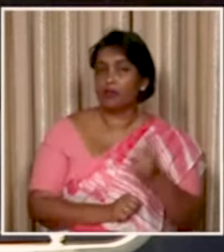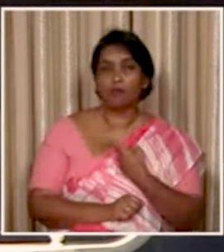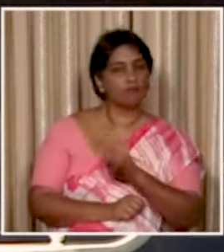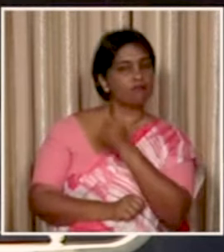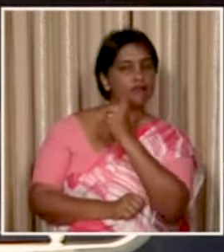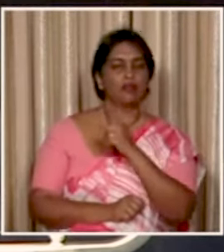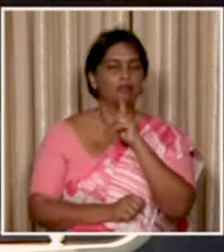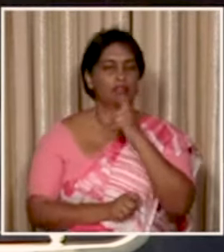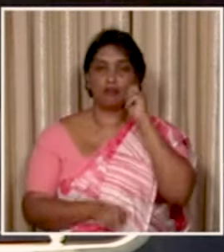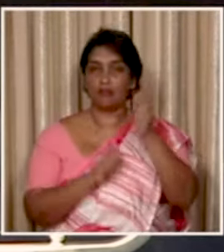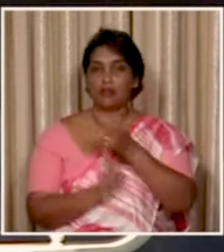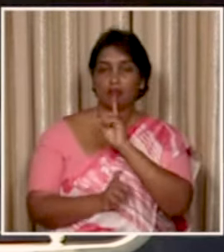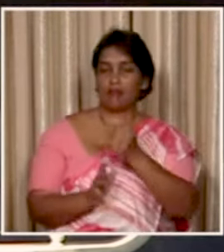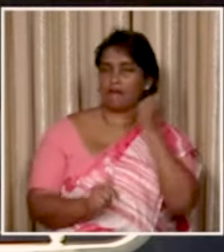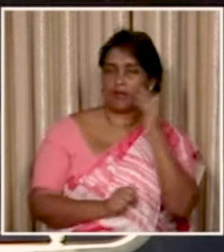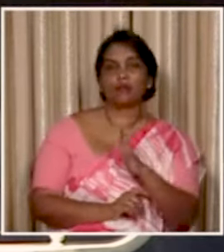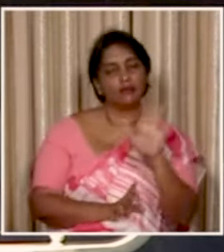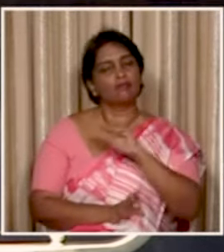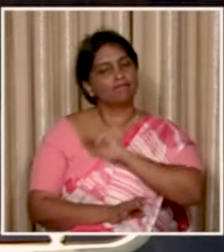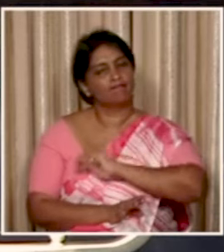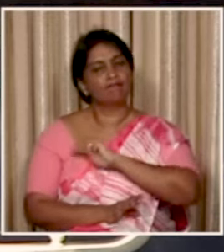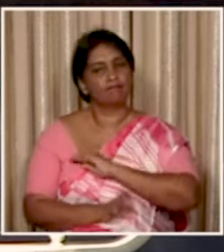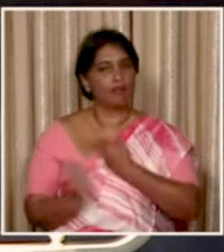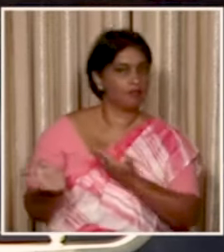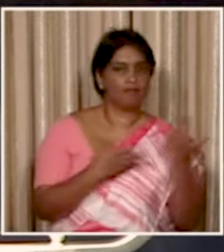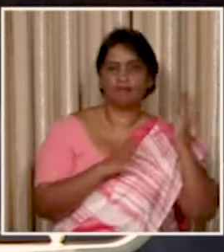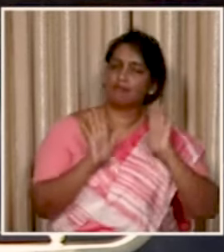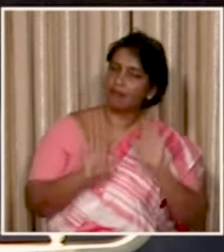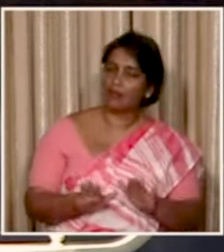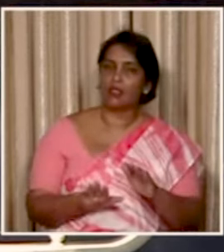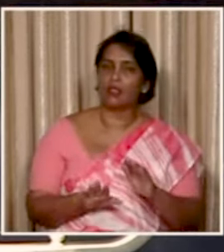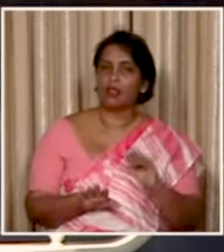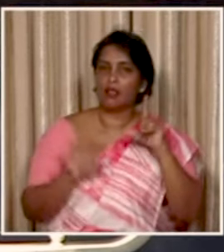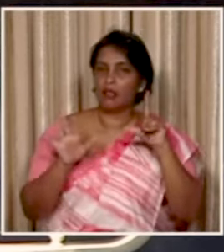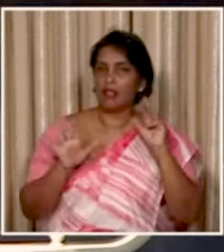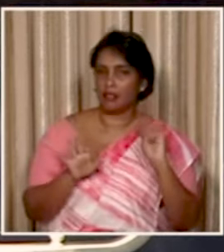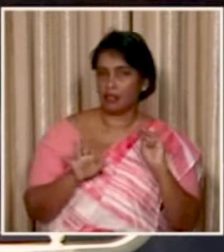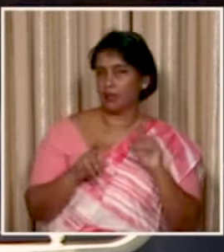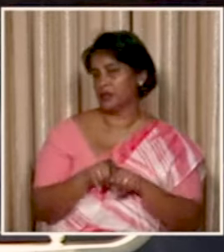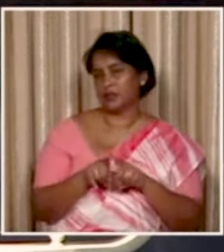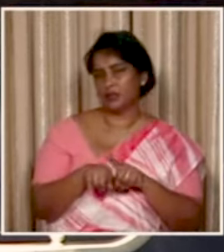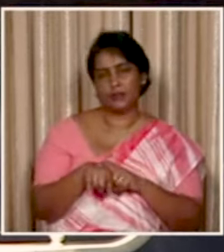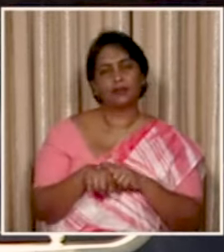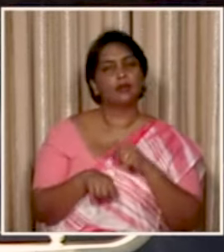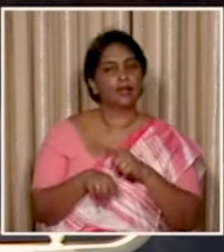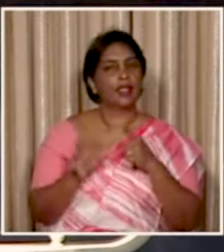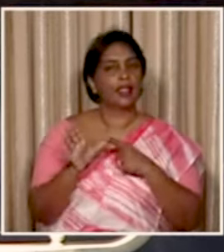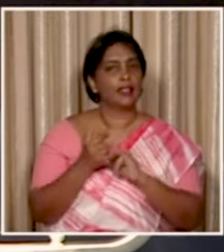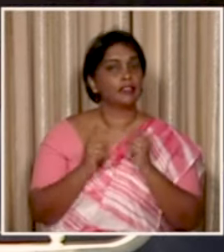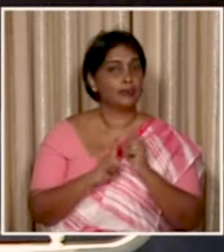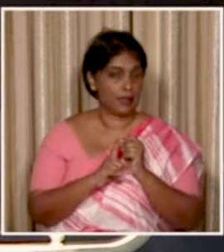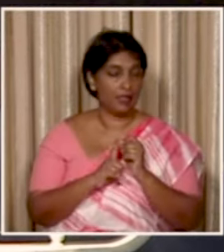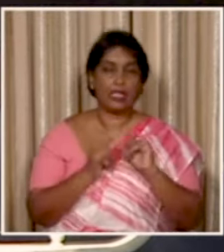வழிபாடுகளில் ஈடுபட்டுக் கொண்டிருந்தோம். சுமார் 7:30 மணியளவில் உதவி போலீஸ் அத்தியட்சகர் பிரபாஸ் காலகே மற்றும் நெடுங்கேணி போலீஸ் நிலைய பொறுப்பதிகாரி செனவிரத்ன